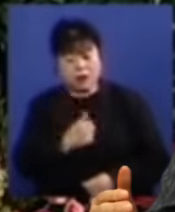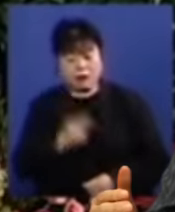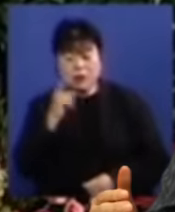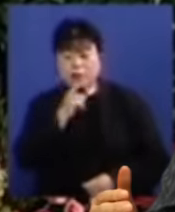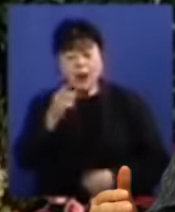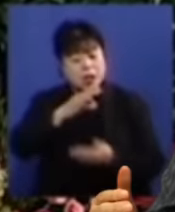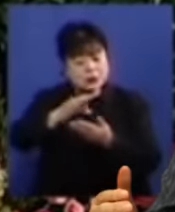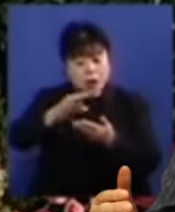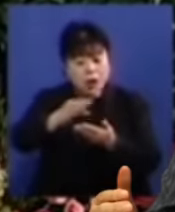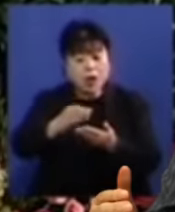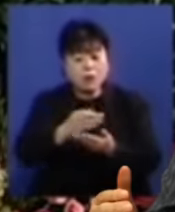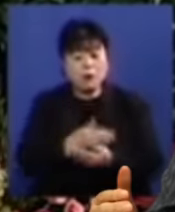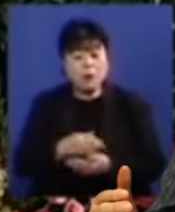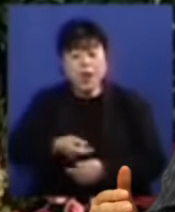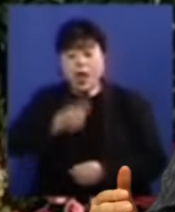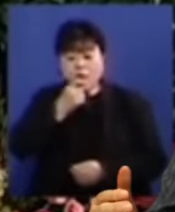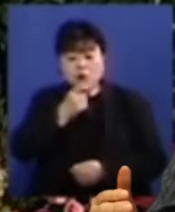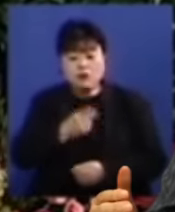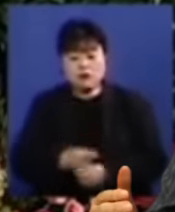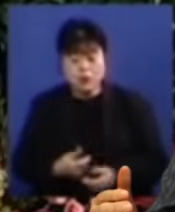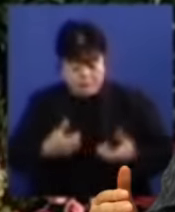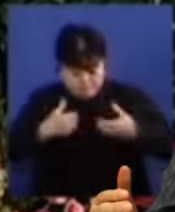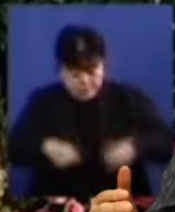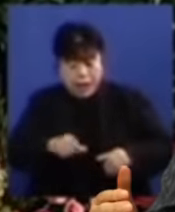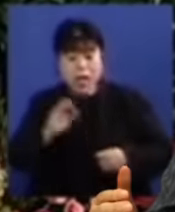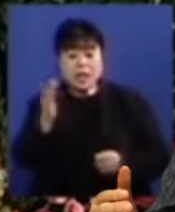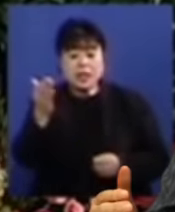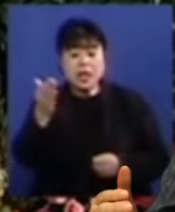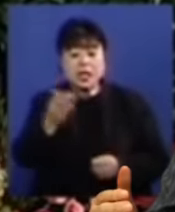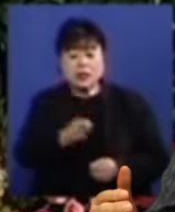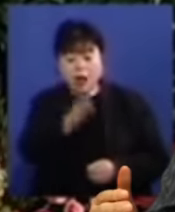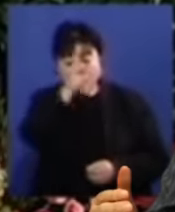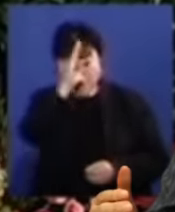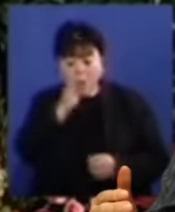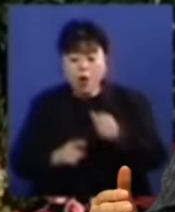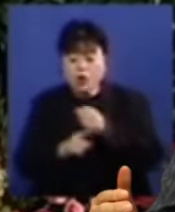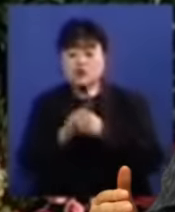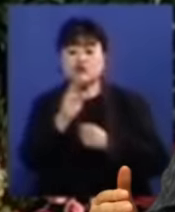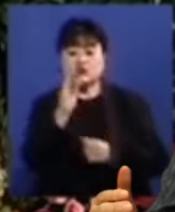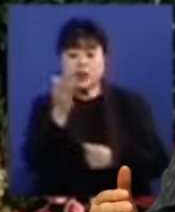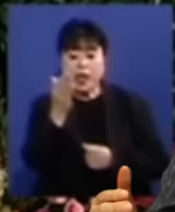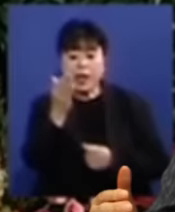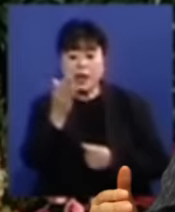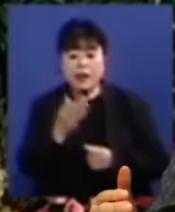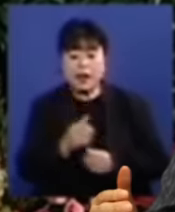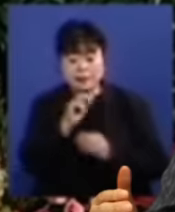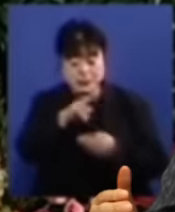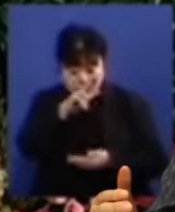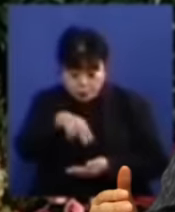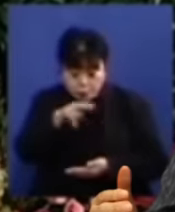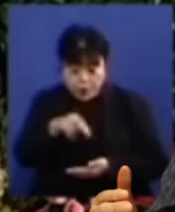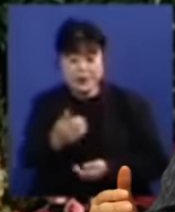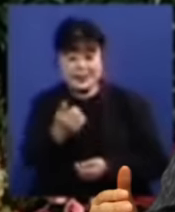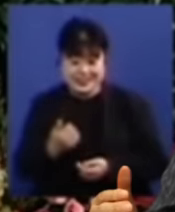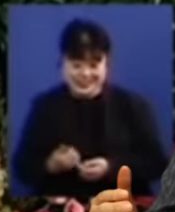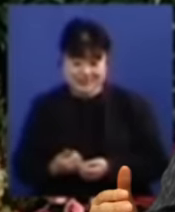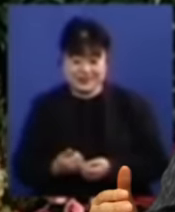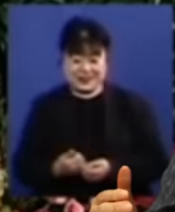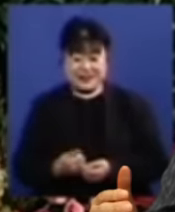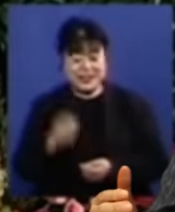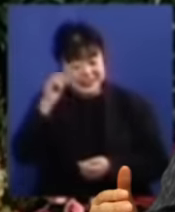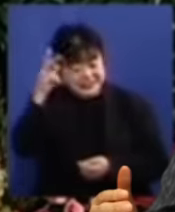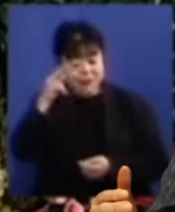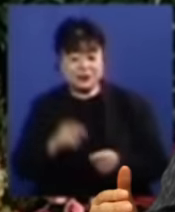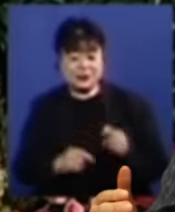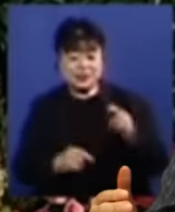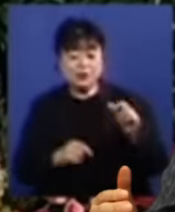하면 몸속의 물이 그 분자가 파괴되어 온갖 병의 원인이 되는 것입니다. 성경에는 이미 잠언서 15장